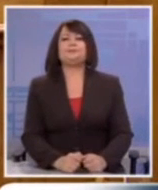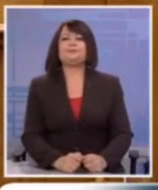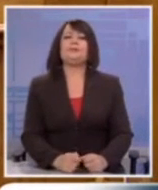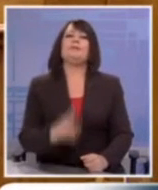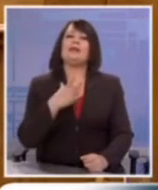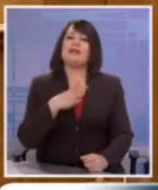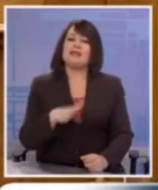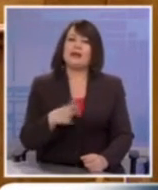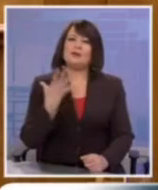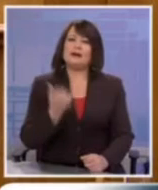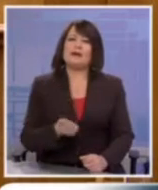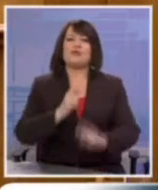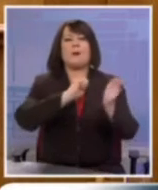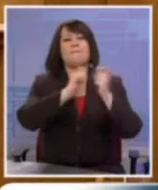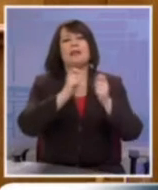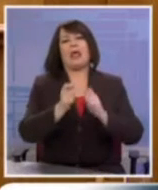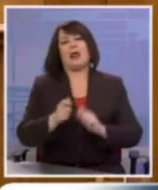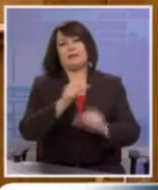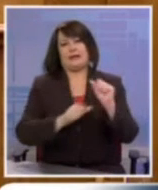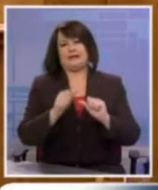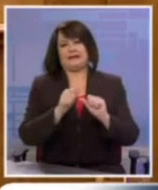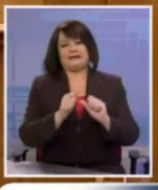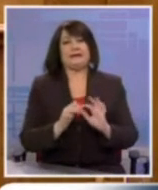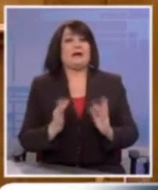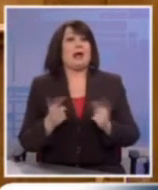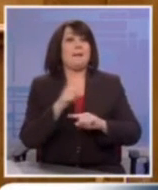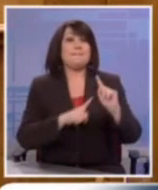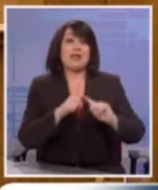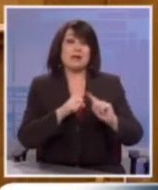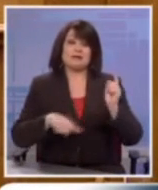Θέλουμε να υπάρξουν μεταρρυθμίσεις στη χώρα μας. Ποιες μεταρρυθμίσεις όμως?